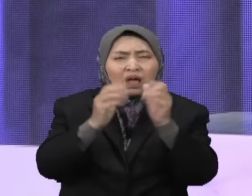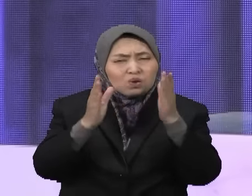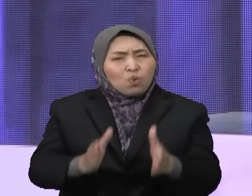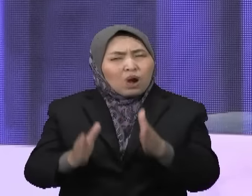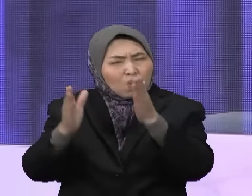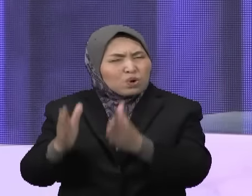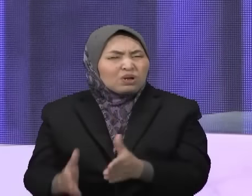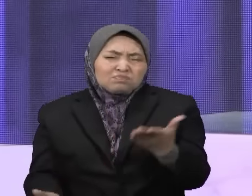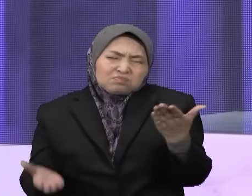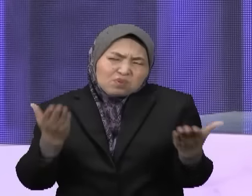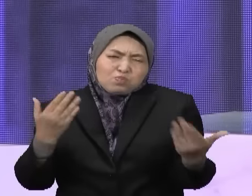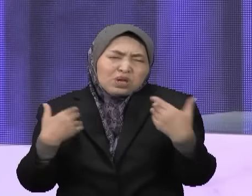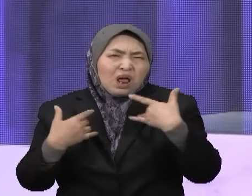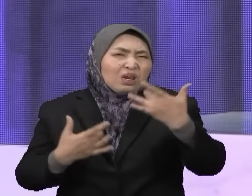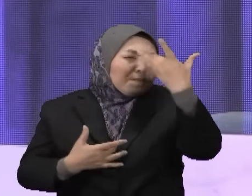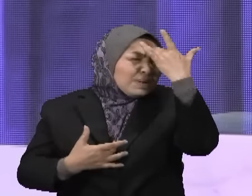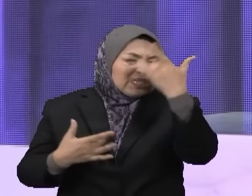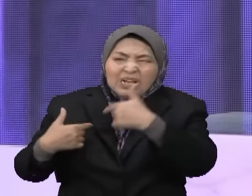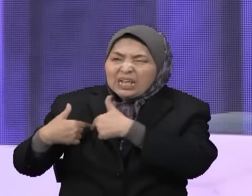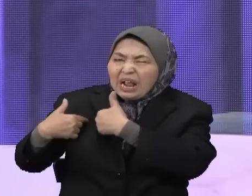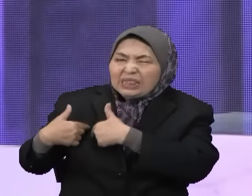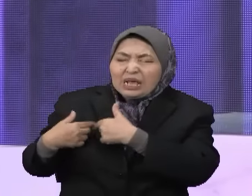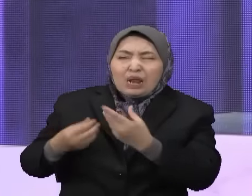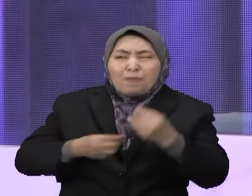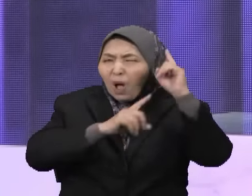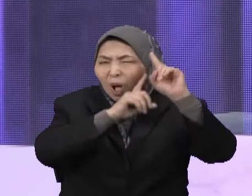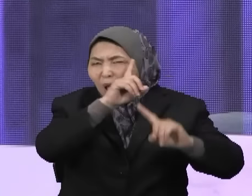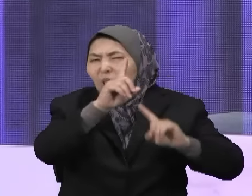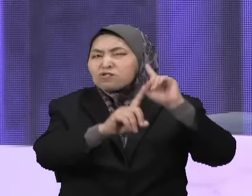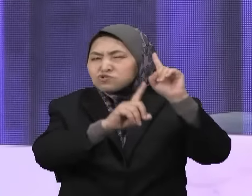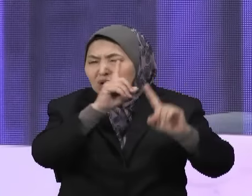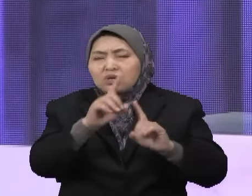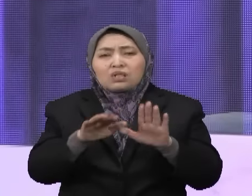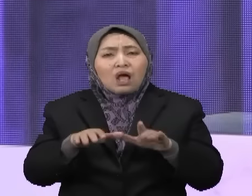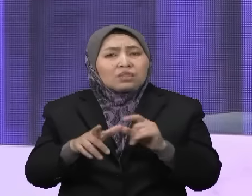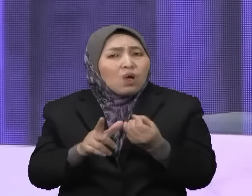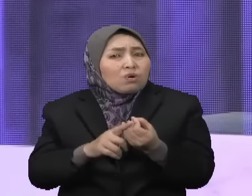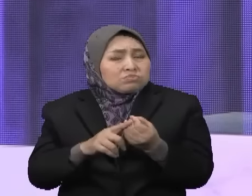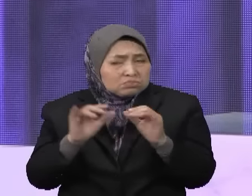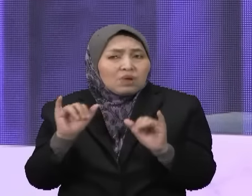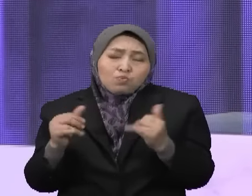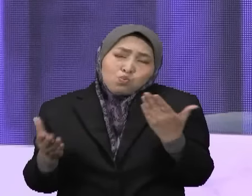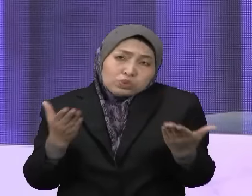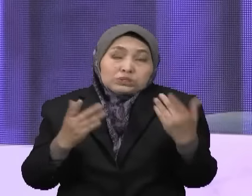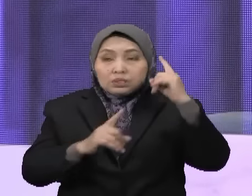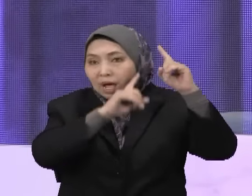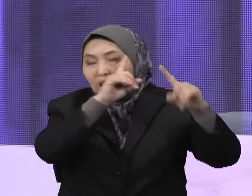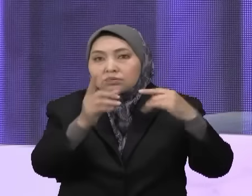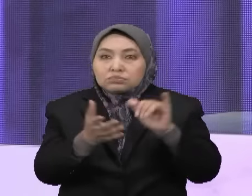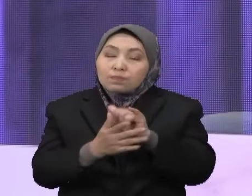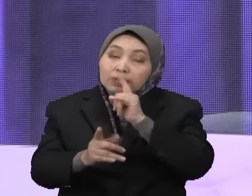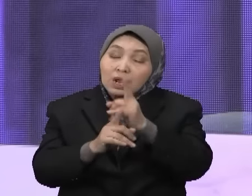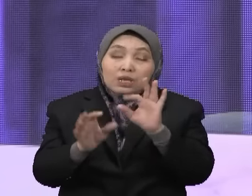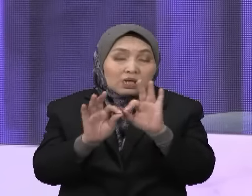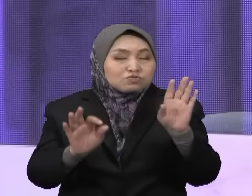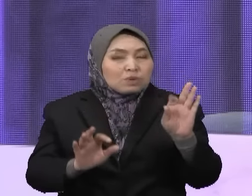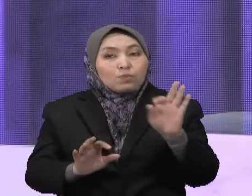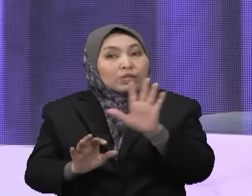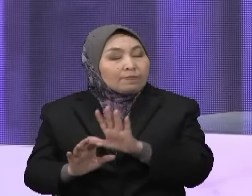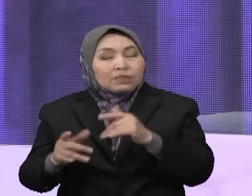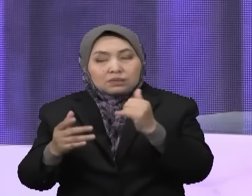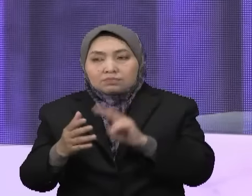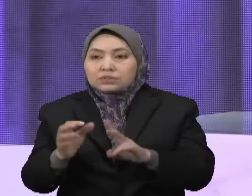yang mungkin ada penyakit hati dan memberi alasan ataupun sebenarnya memang alasan itu benar, Ustaz, ya. Ayat 95 kita baca bersama Al-Fadhil